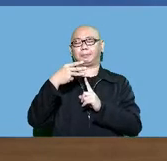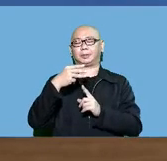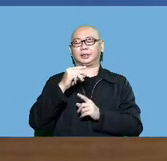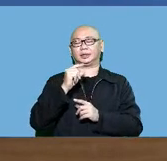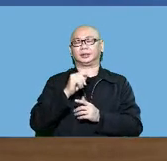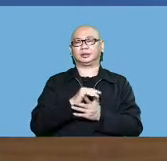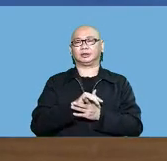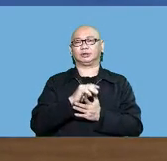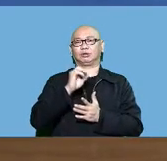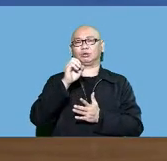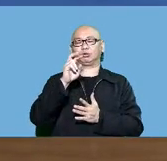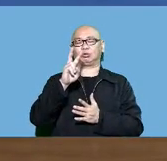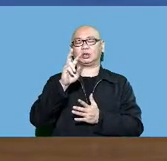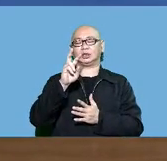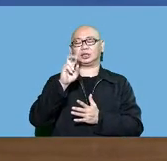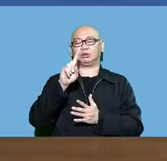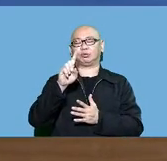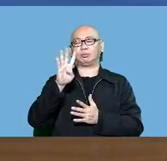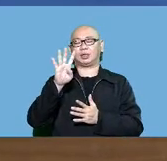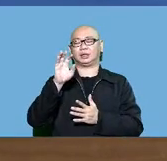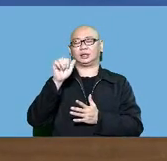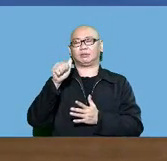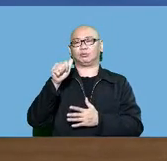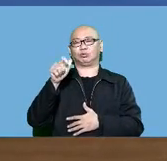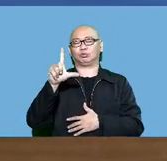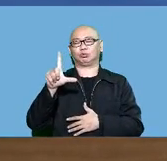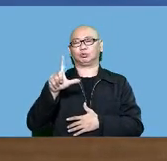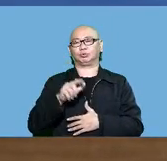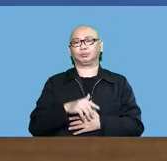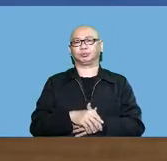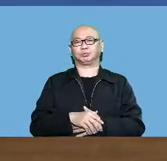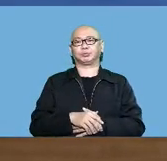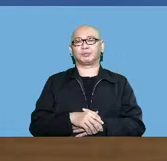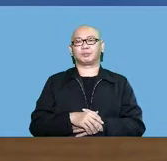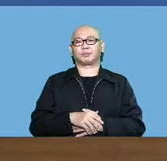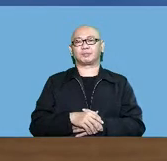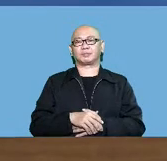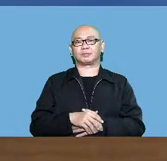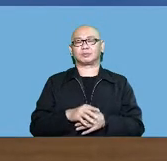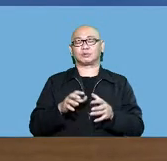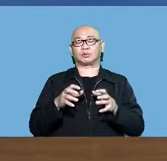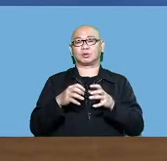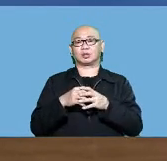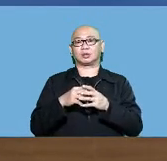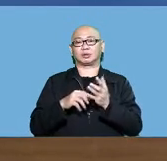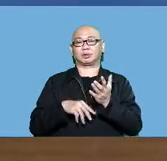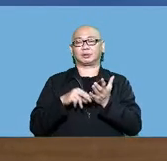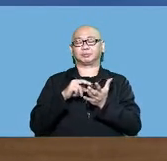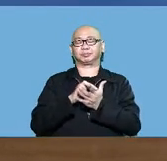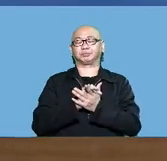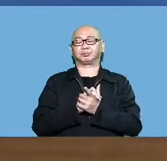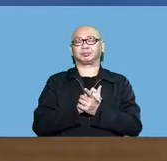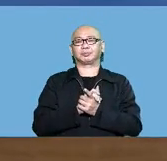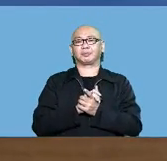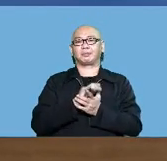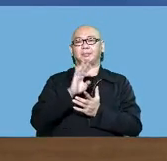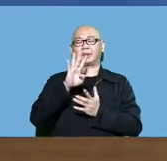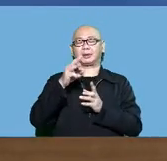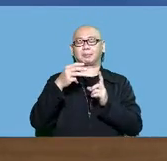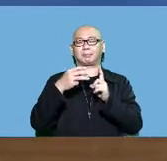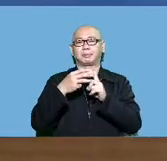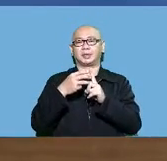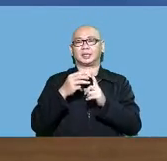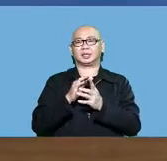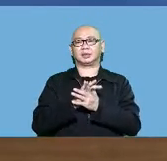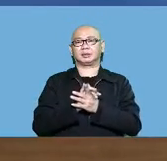02-1467, Pangkat Golongan Ruang pembina tingkat 1 4B.